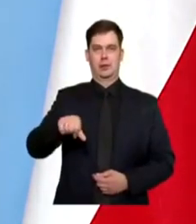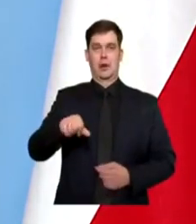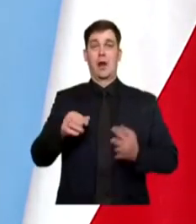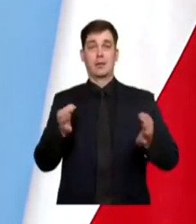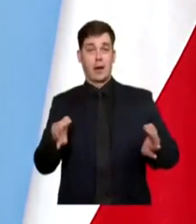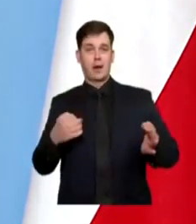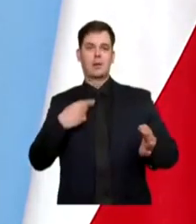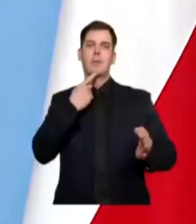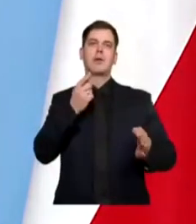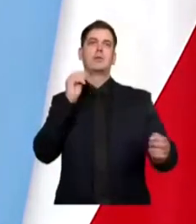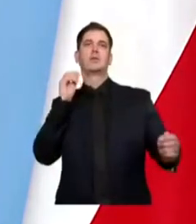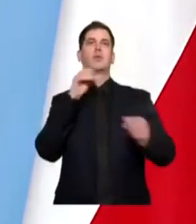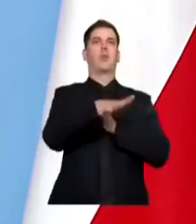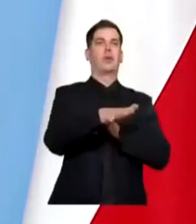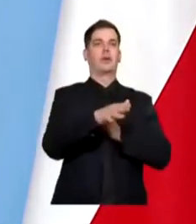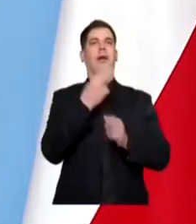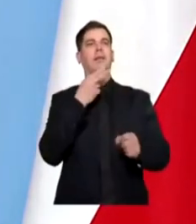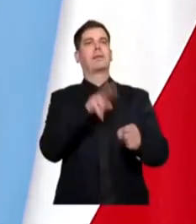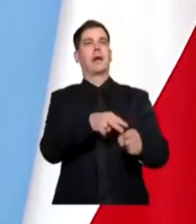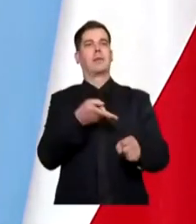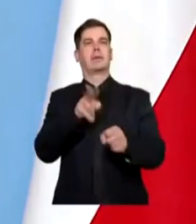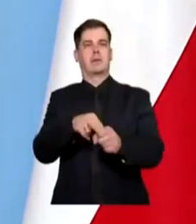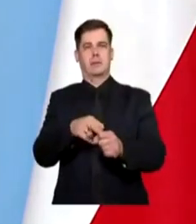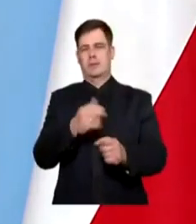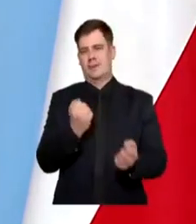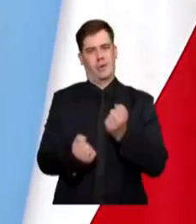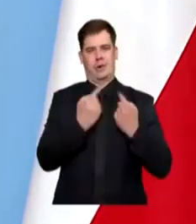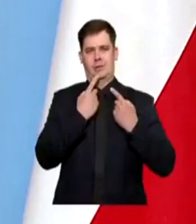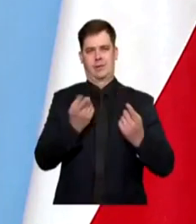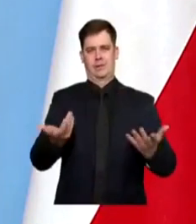podawanie jakichś terminów bez tej wiedzy byłoby